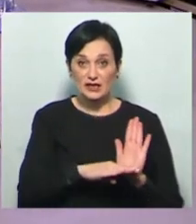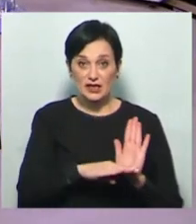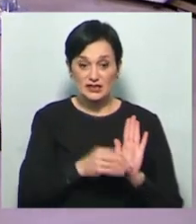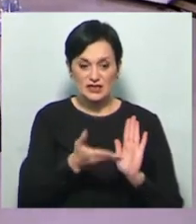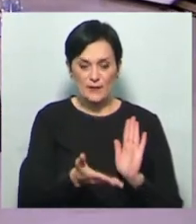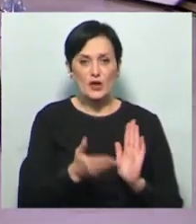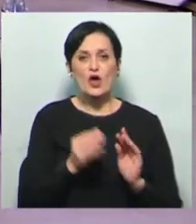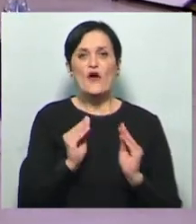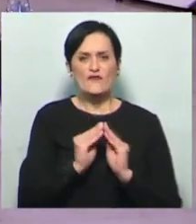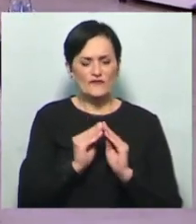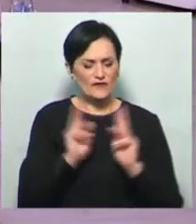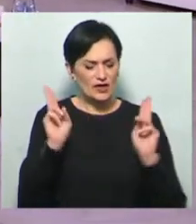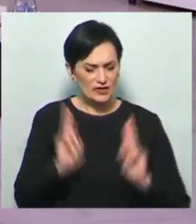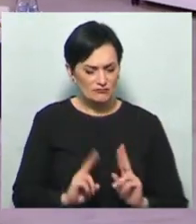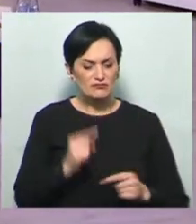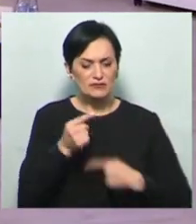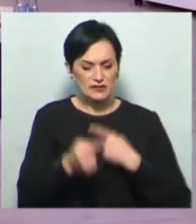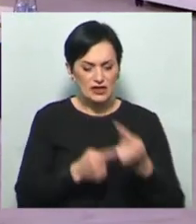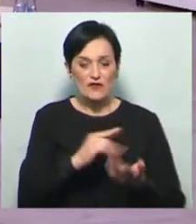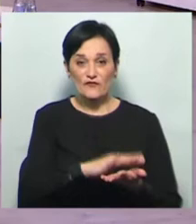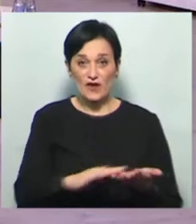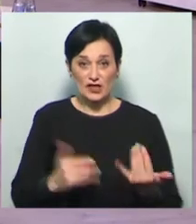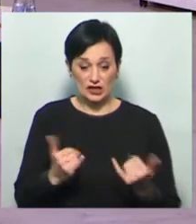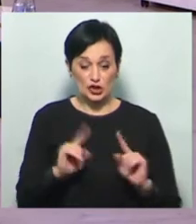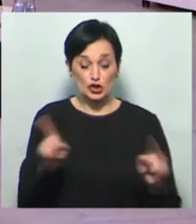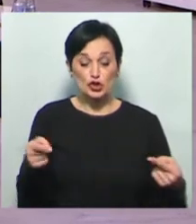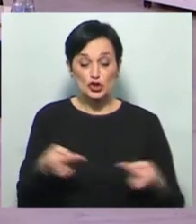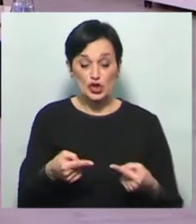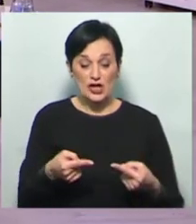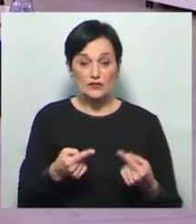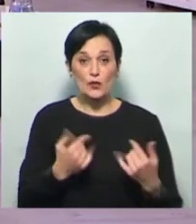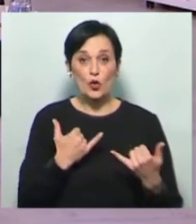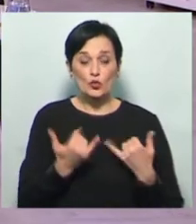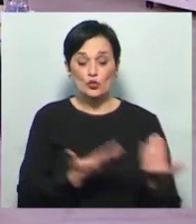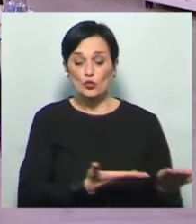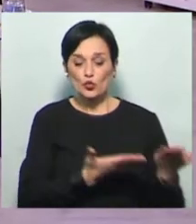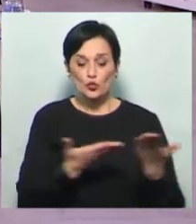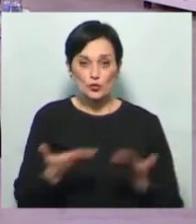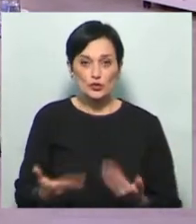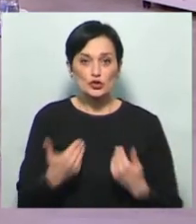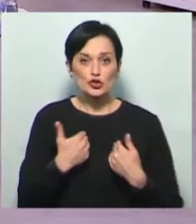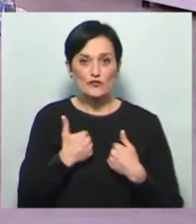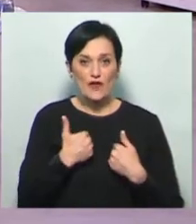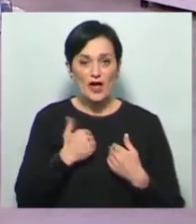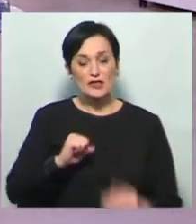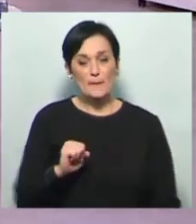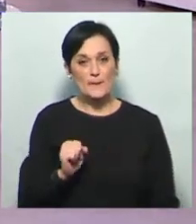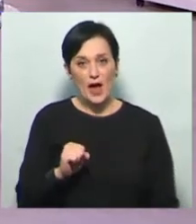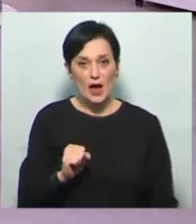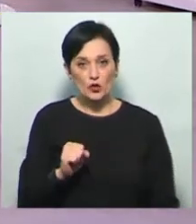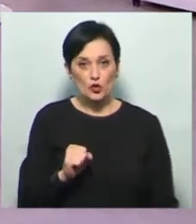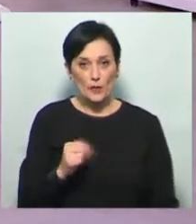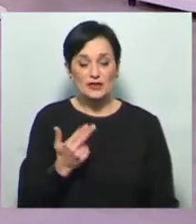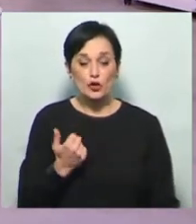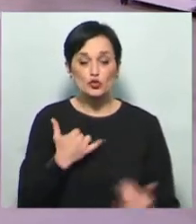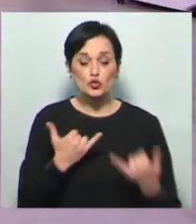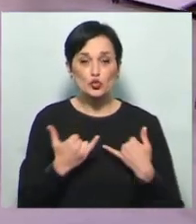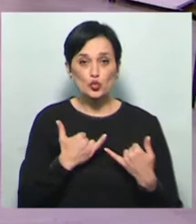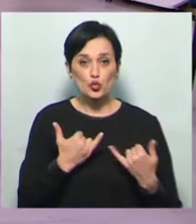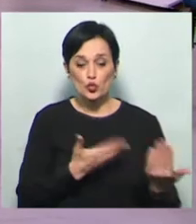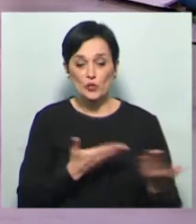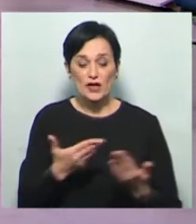იგივე ტრადიციას ვაგრძელებთ დღეს და შესაბამისად სტუდიაში მოვიწევ ჩვენი გადაცემის მეგობრებს და სტუმრებს, რომლებიც